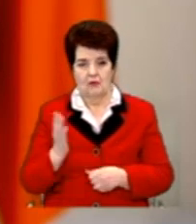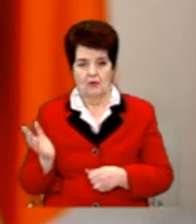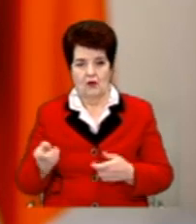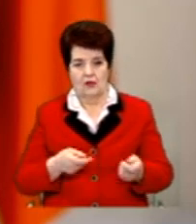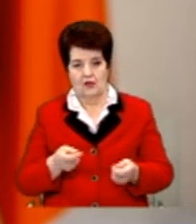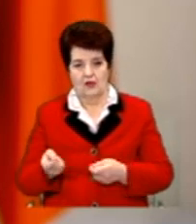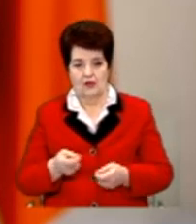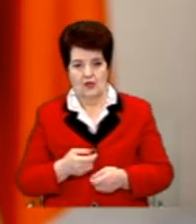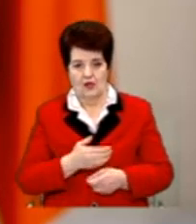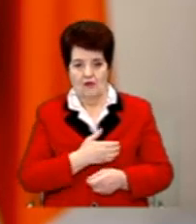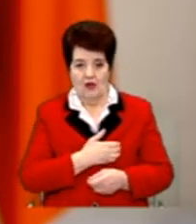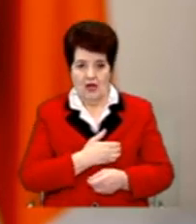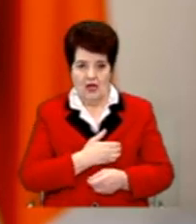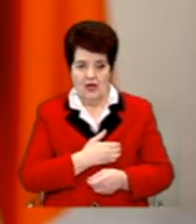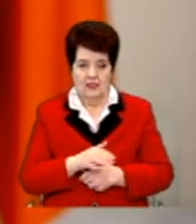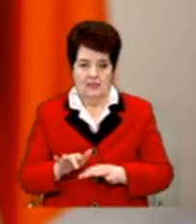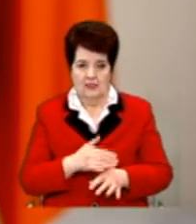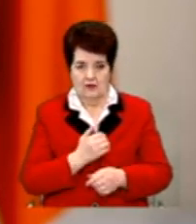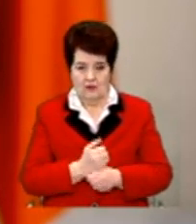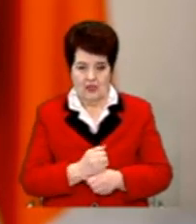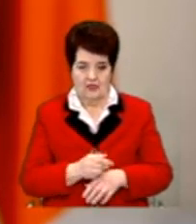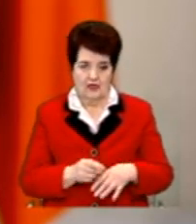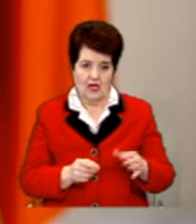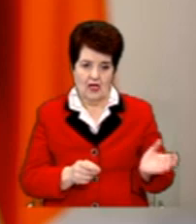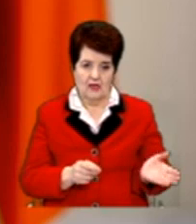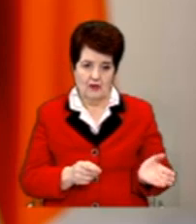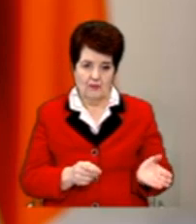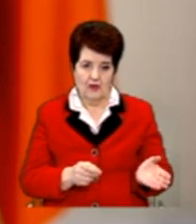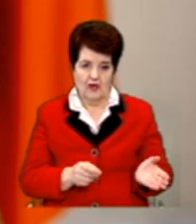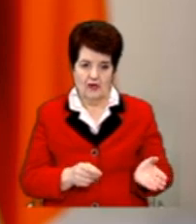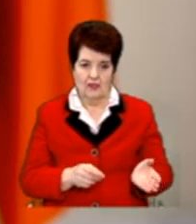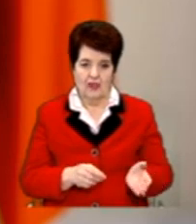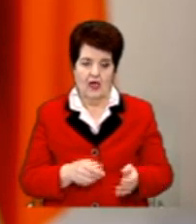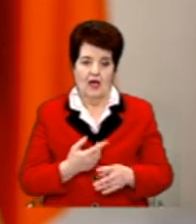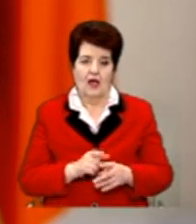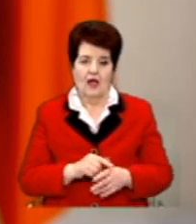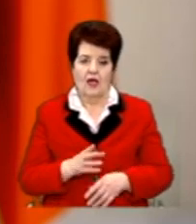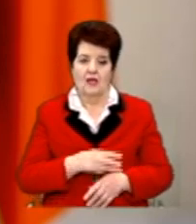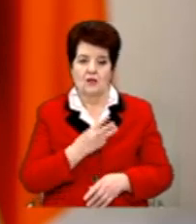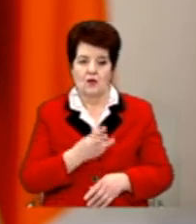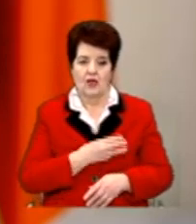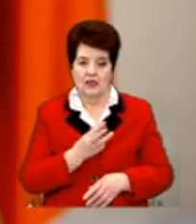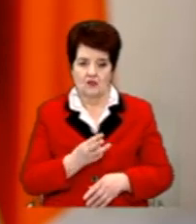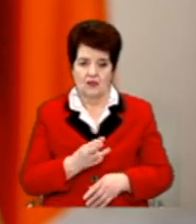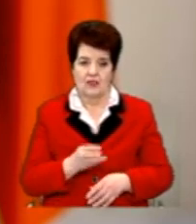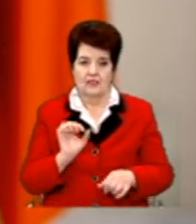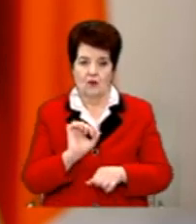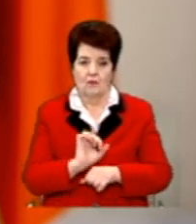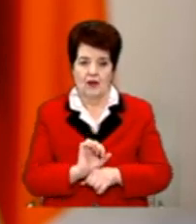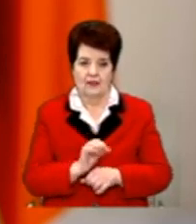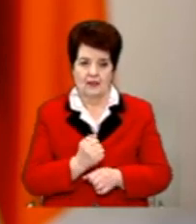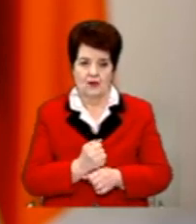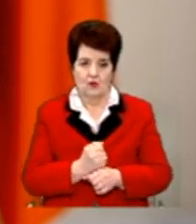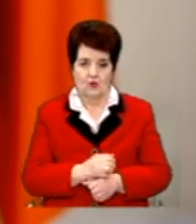care vrea să miște lucrurile, pe de cealaltă parte, un PSD care dorește să oprească